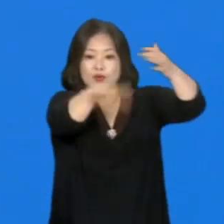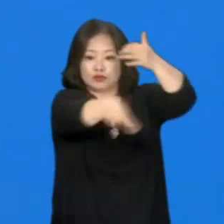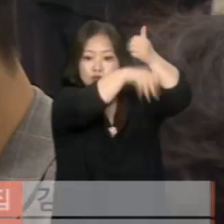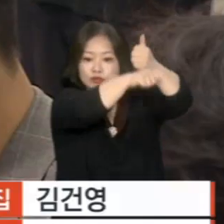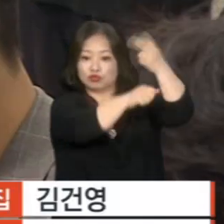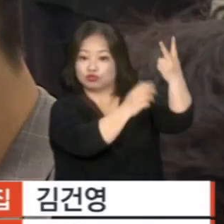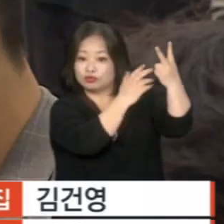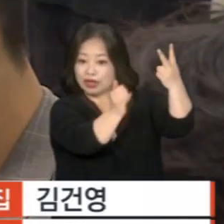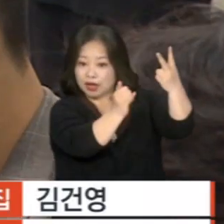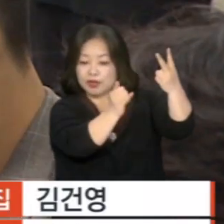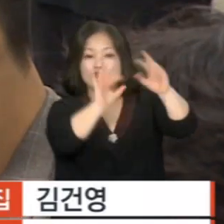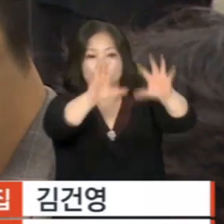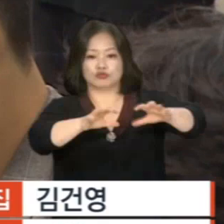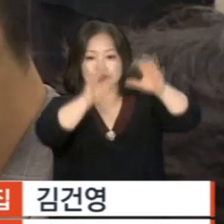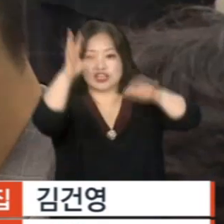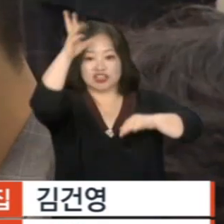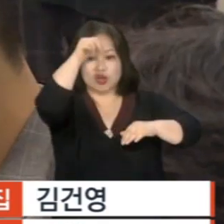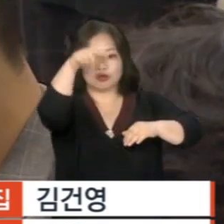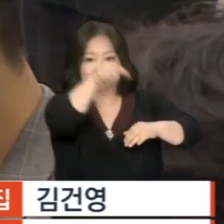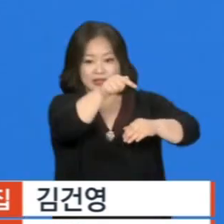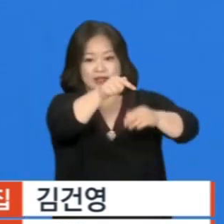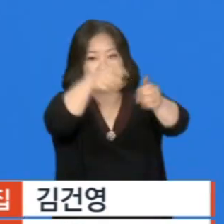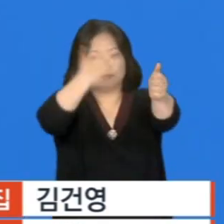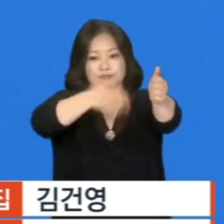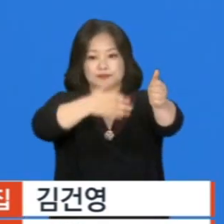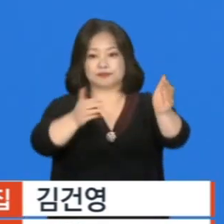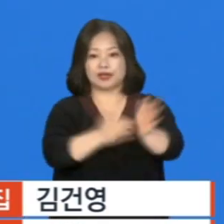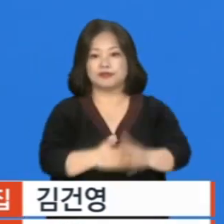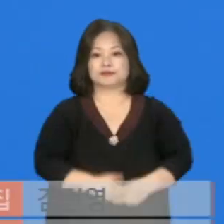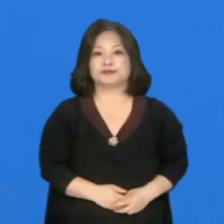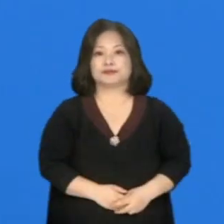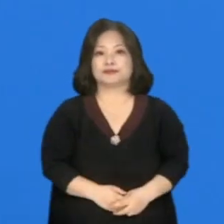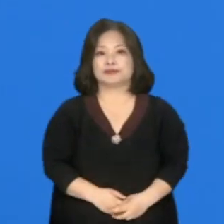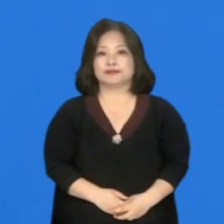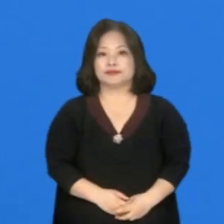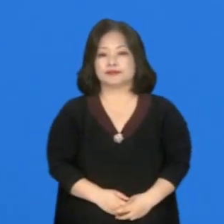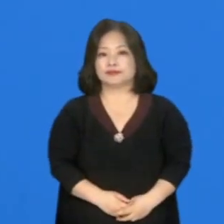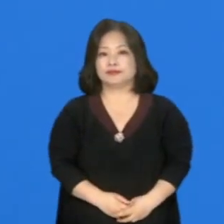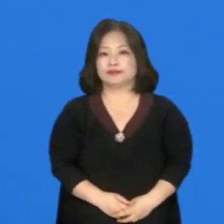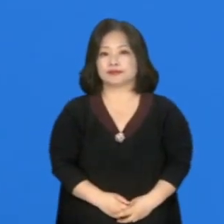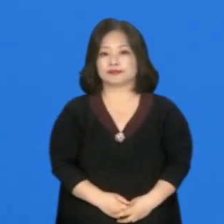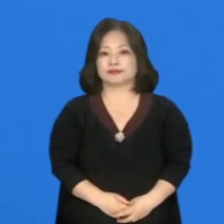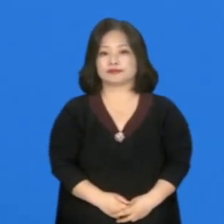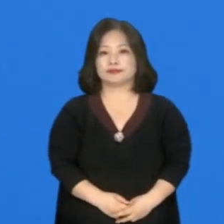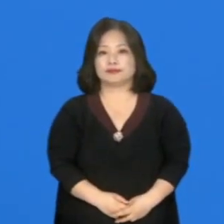2명에 대해선 인터폴의 적색 수배를 요청했습니다 연합뉴스집이 문승욱입니다